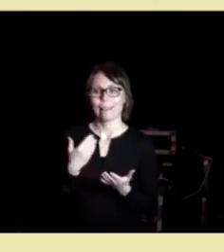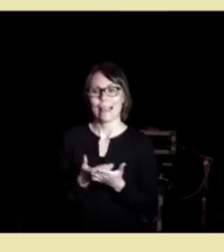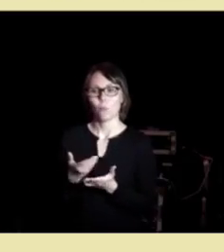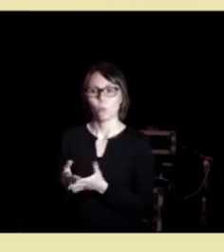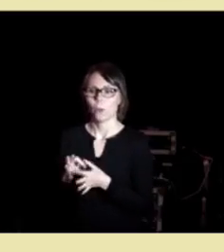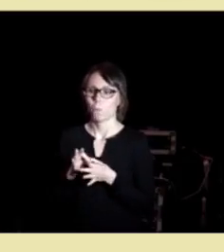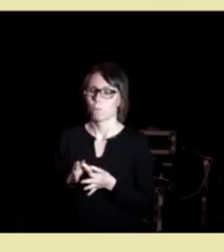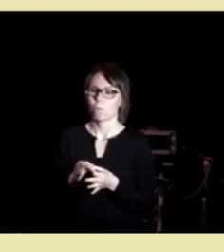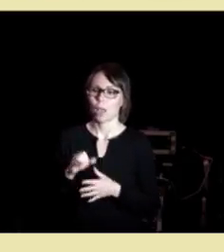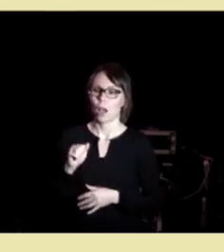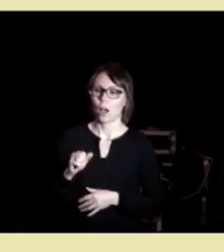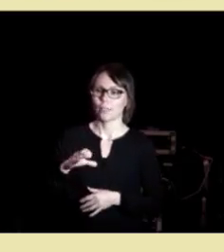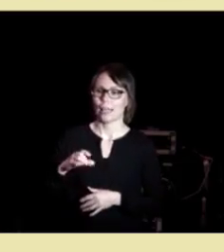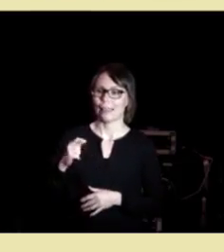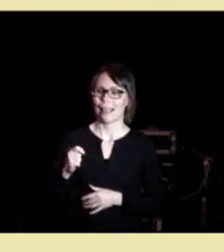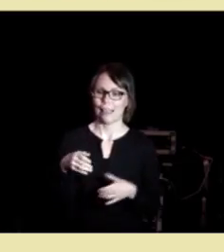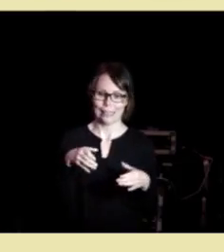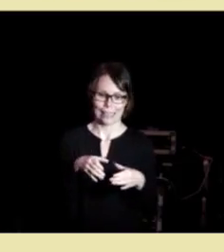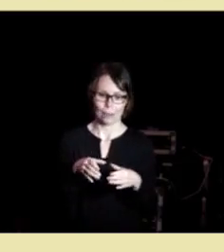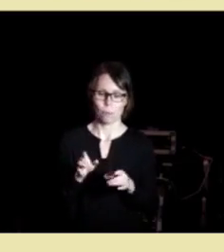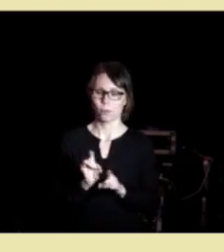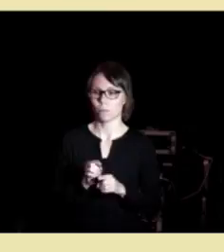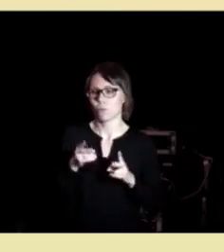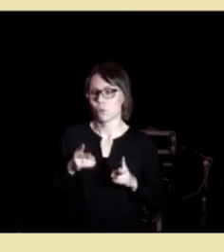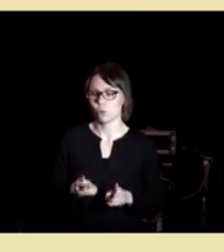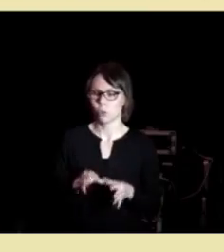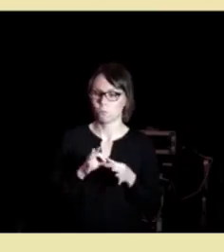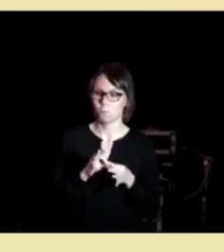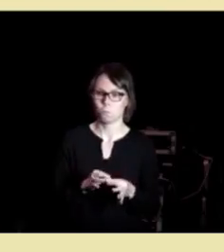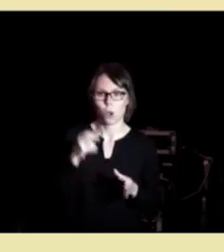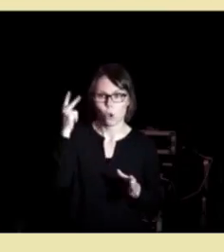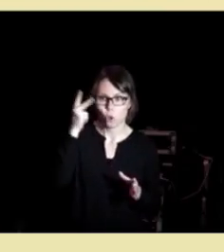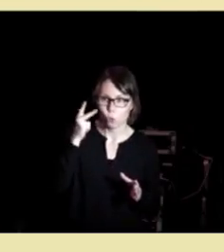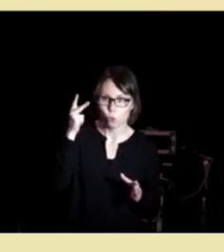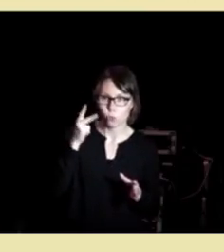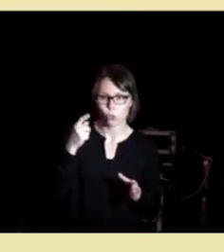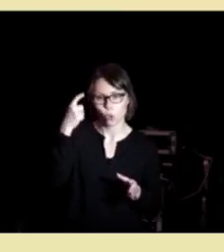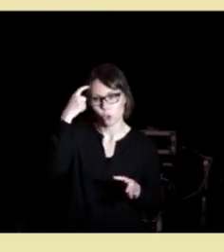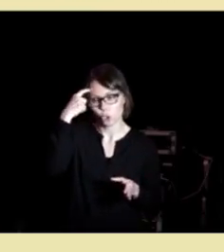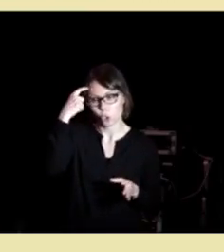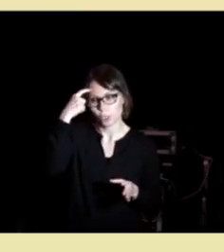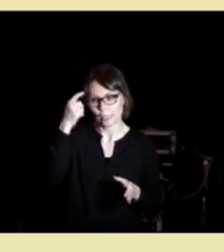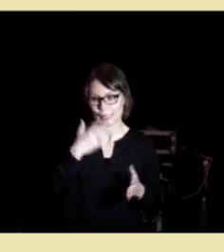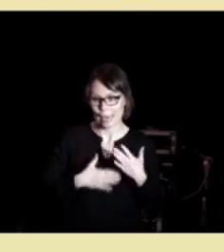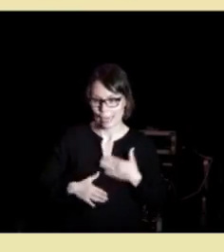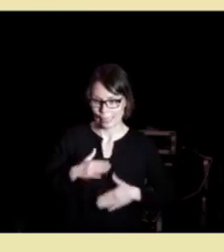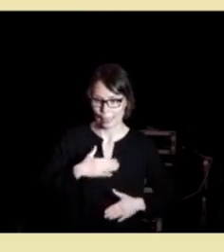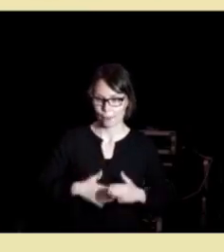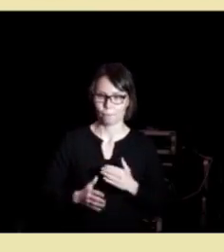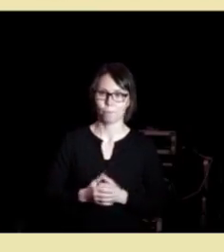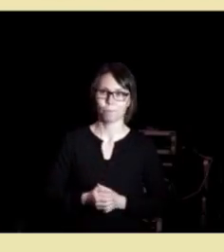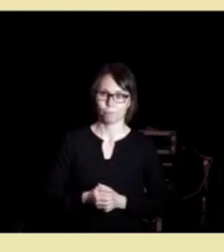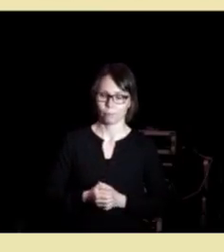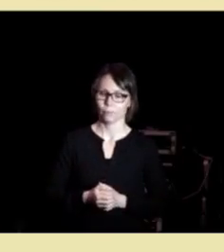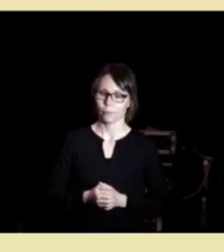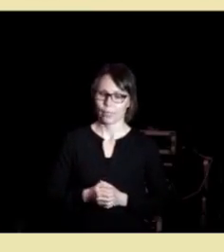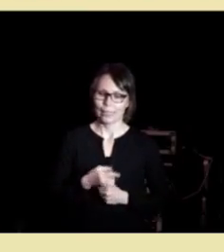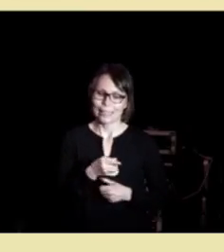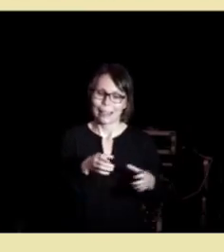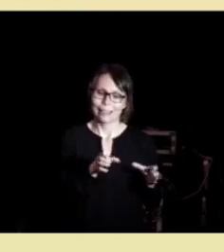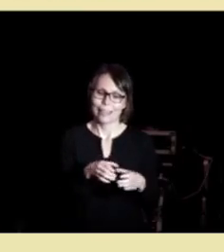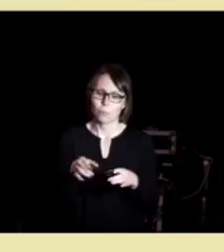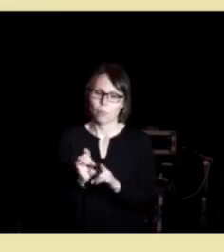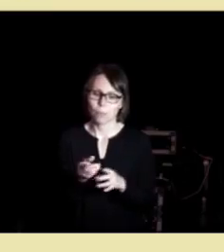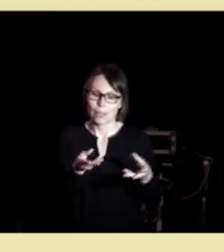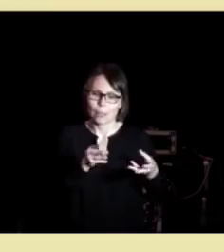med ACT-team, som man bruker både innenfor rus og psykisk helse. Det er disse teamene som